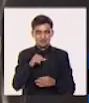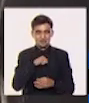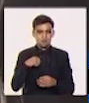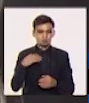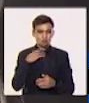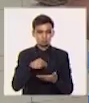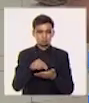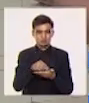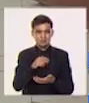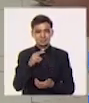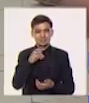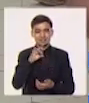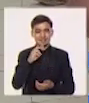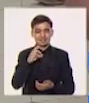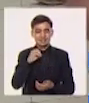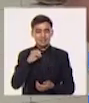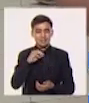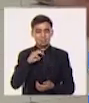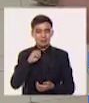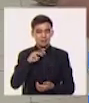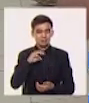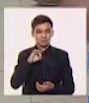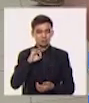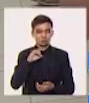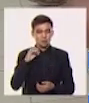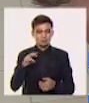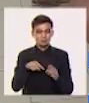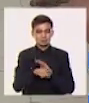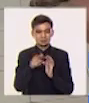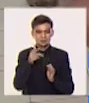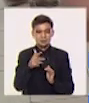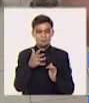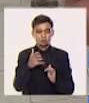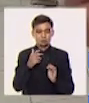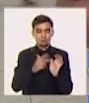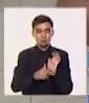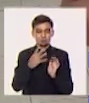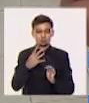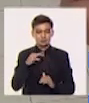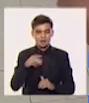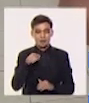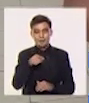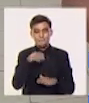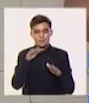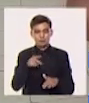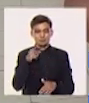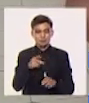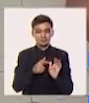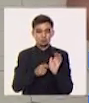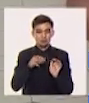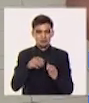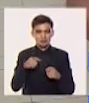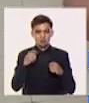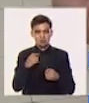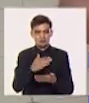болған дексаметазонның шекті бағасы 3584 теңге. Ал ол мұнда 2700 теңгеден